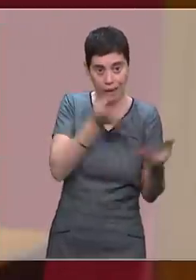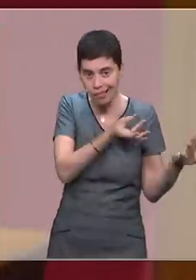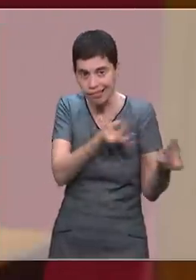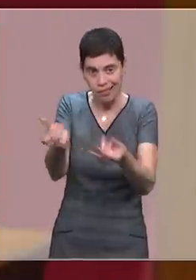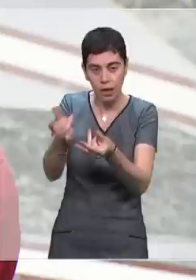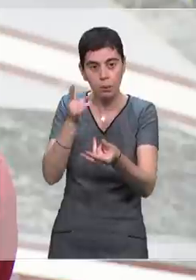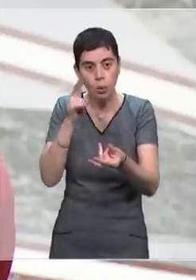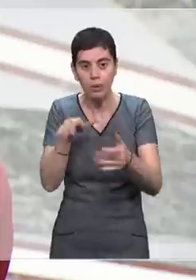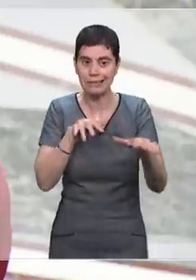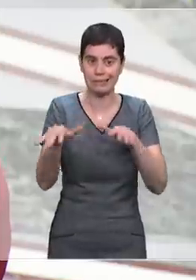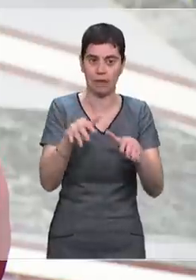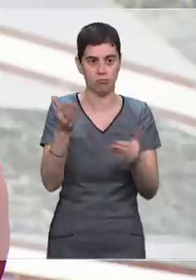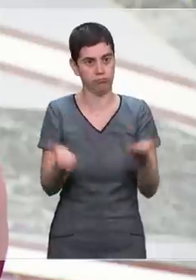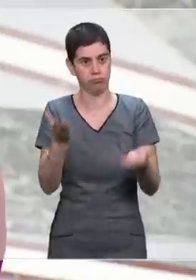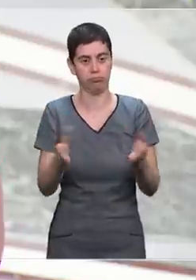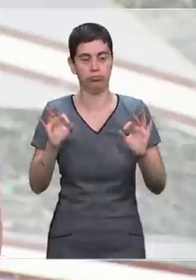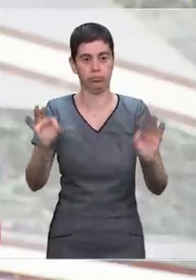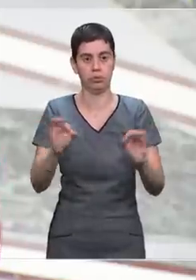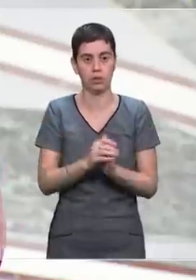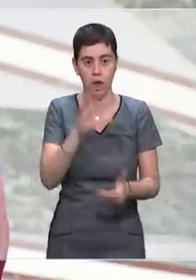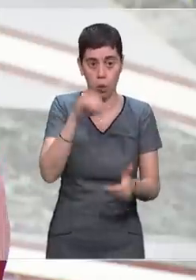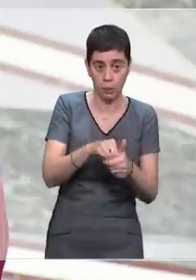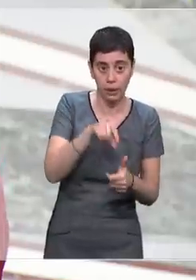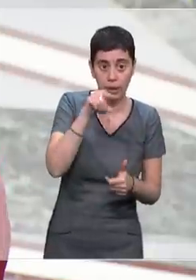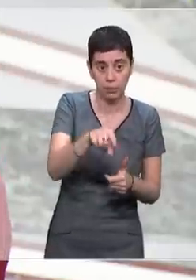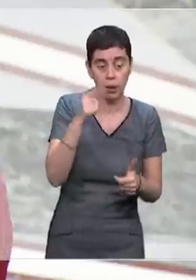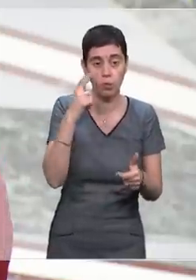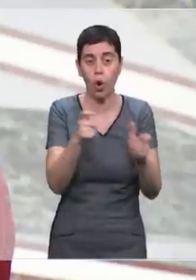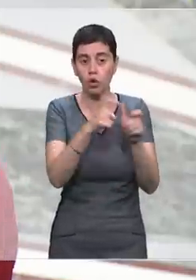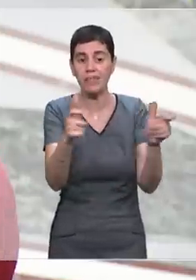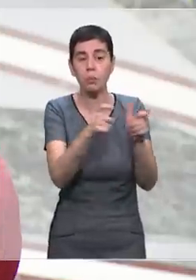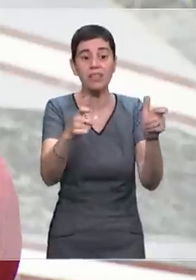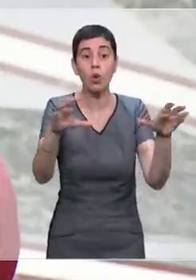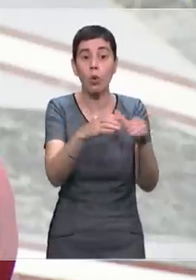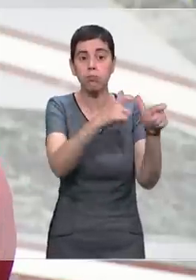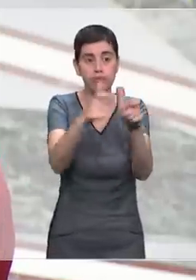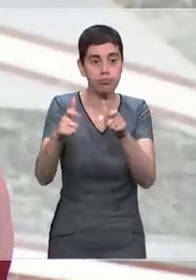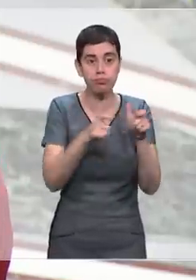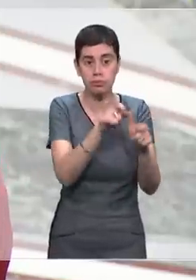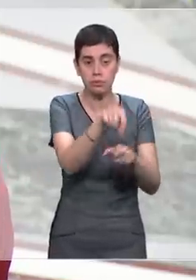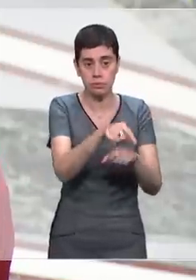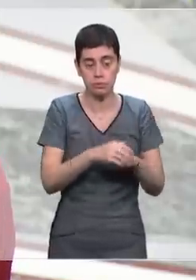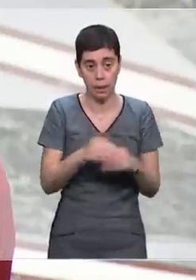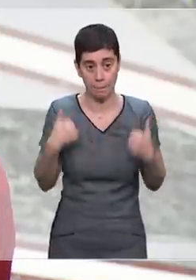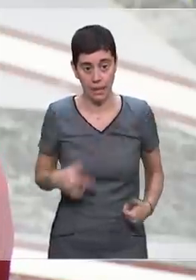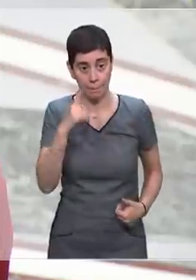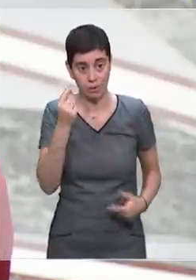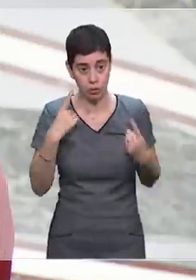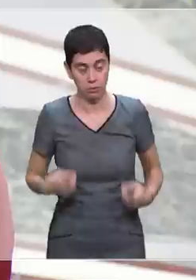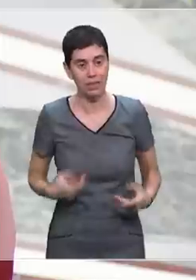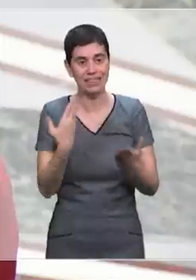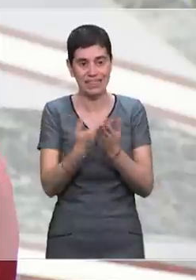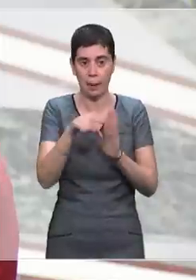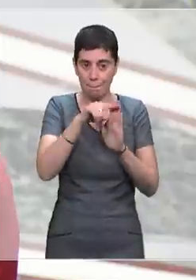faveur d'un système pleinement équilibré, notamment sur la prise en compte des groupes d'entreprises. Mesdames et messieurs les députés, ce sont ces principes que